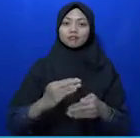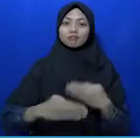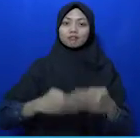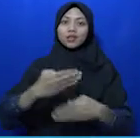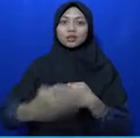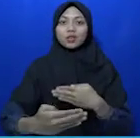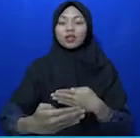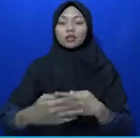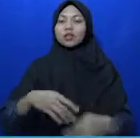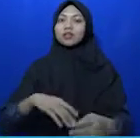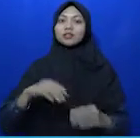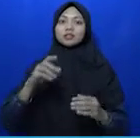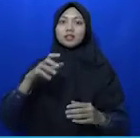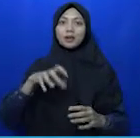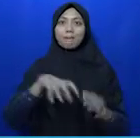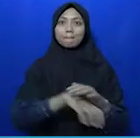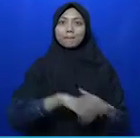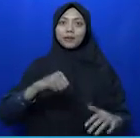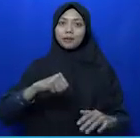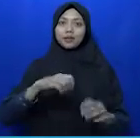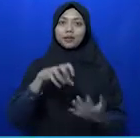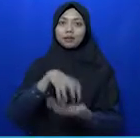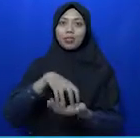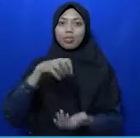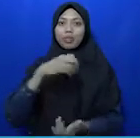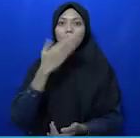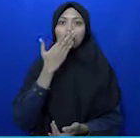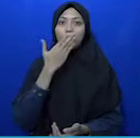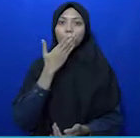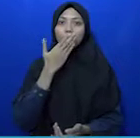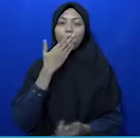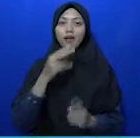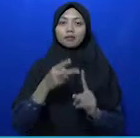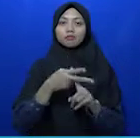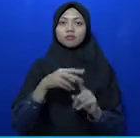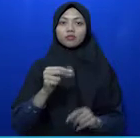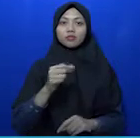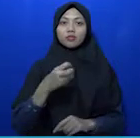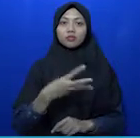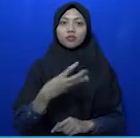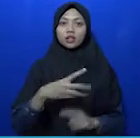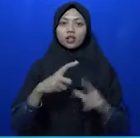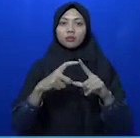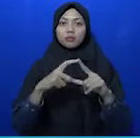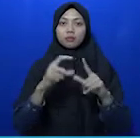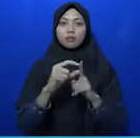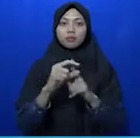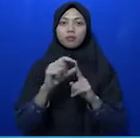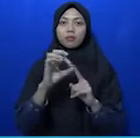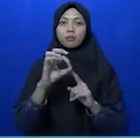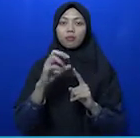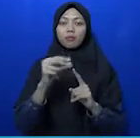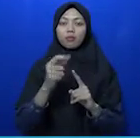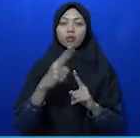penambangan di Papua yang oleh Freeport ya. Jadi bukan hanya divestasi, tetapi